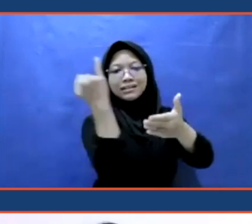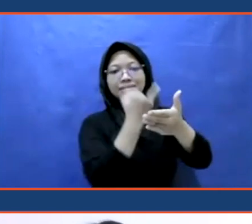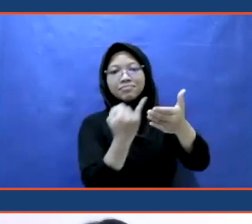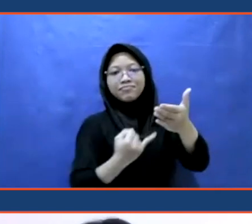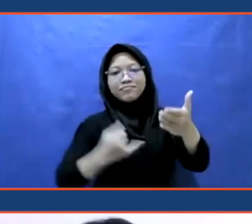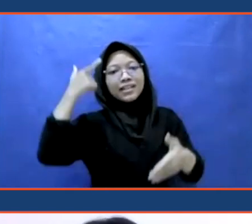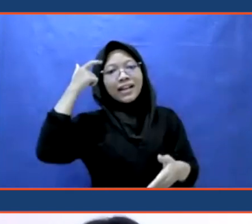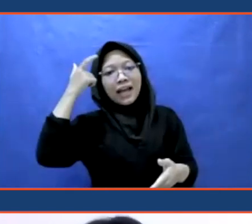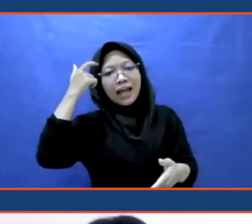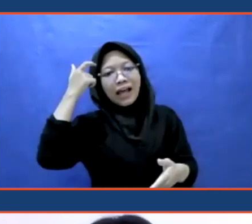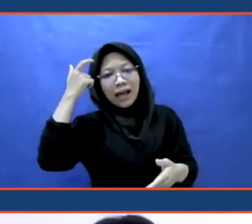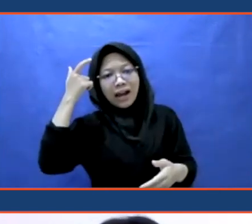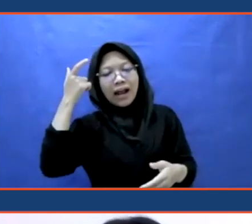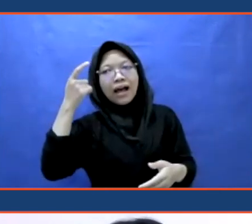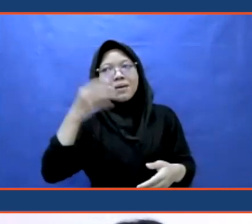kelas dan